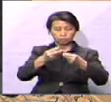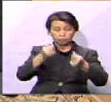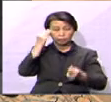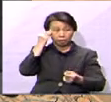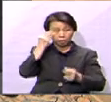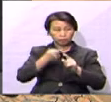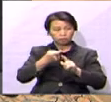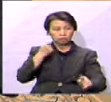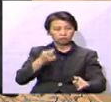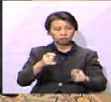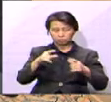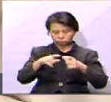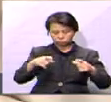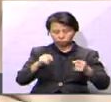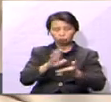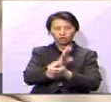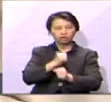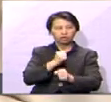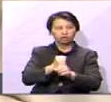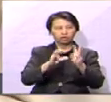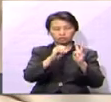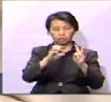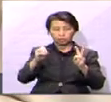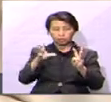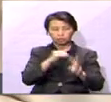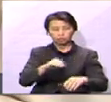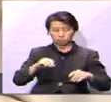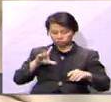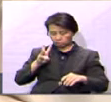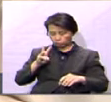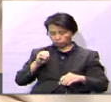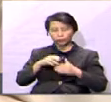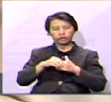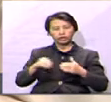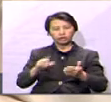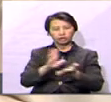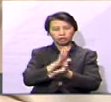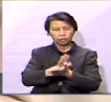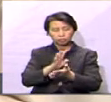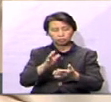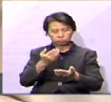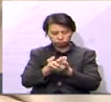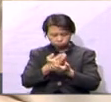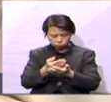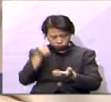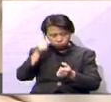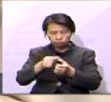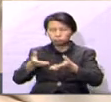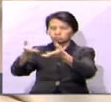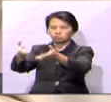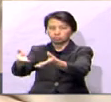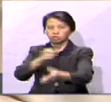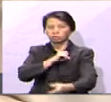ia terdiri daripada set Wang kertas rm600 dan r60 Wang kertas peringatan yang dipersembahkan kepada Sultan